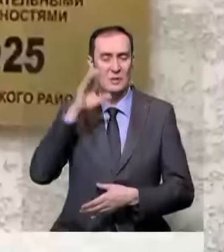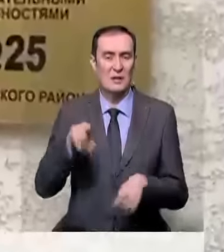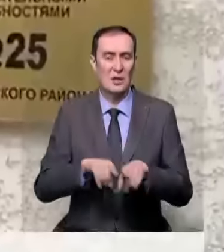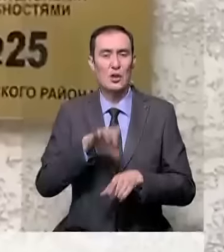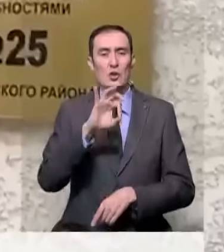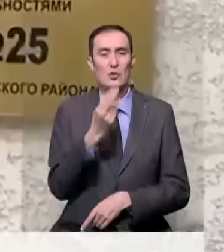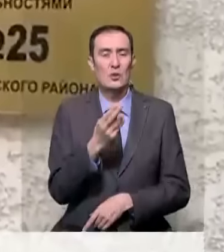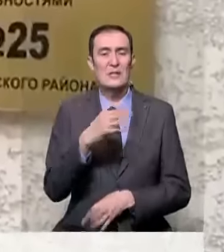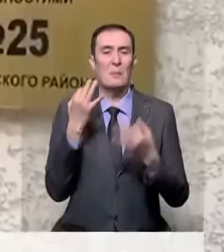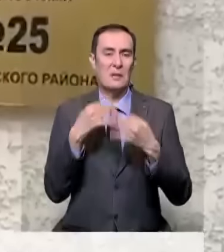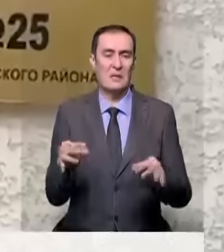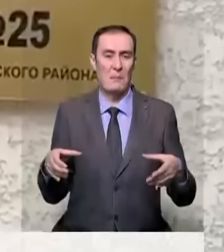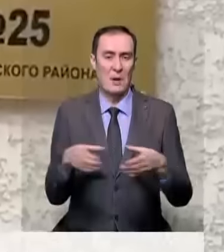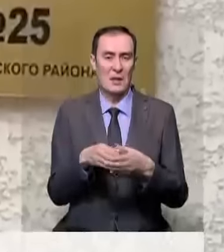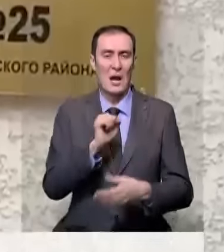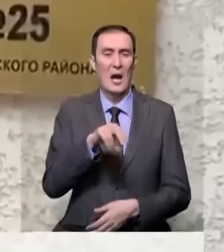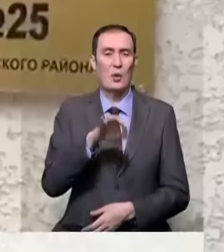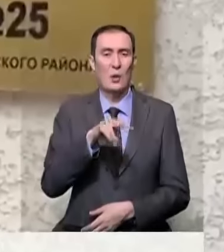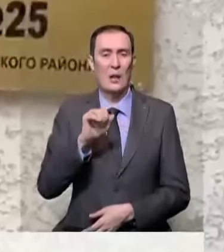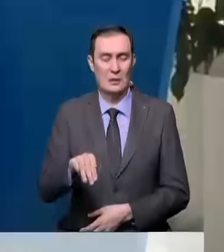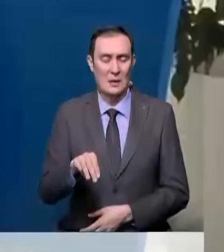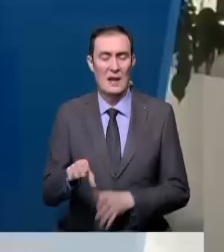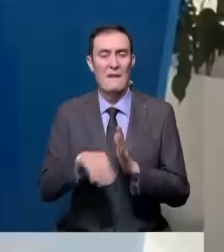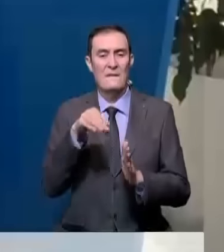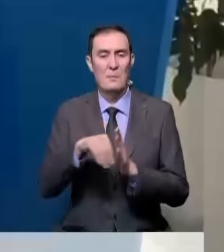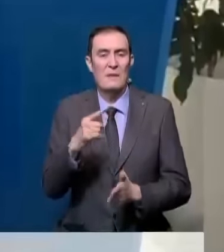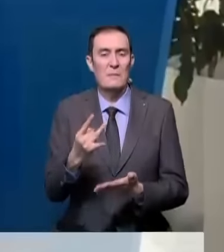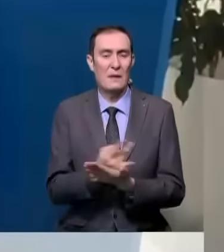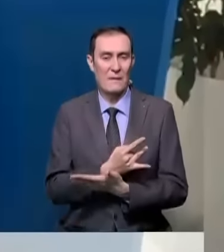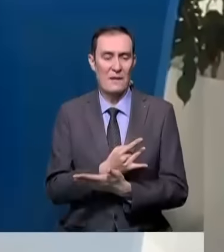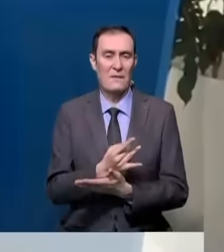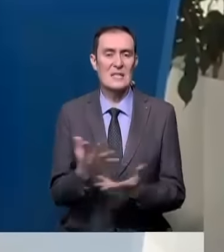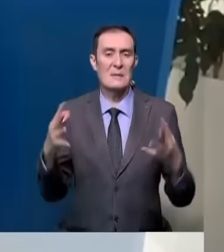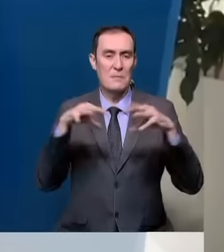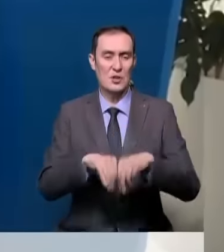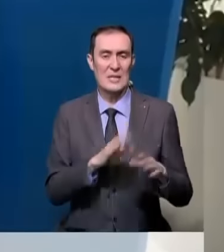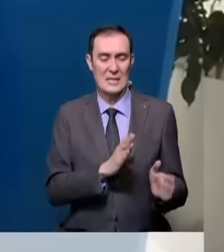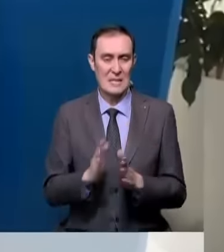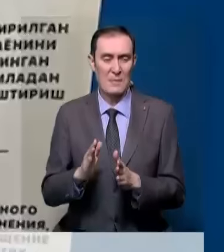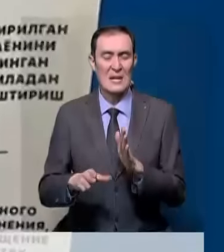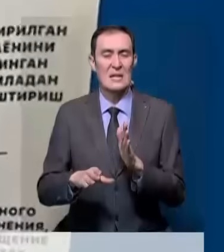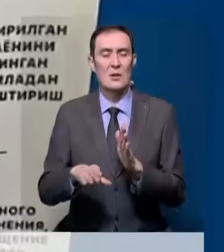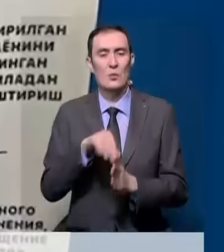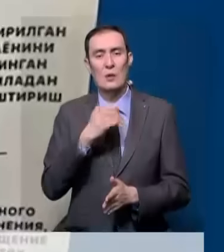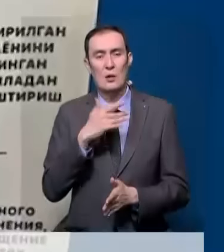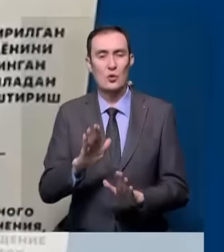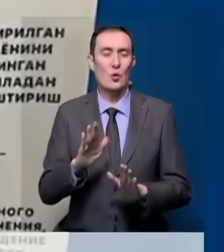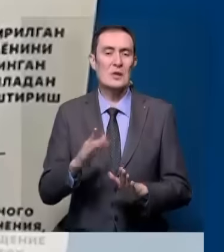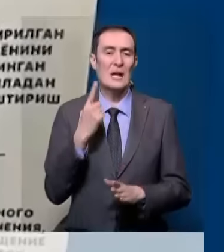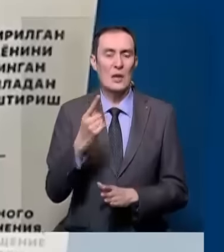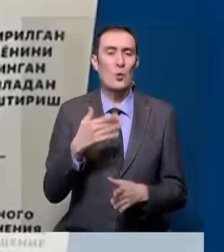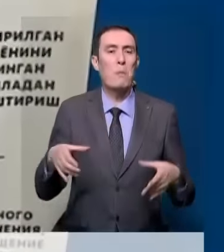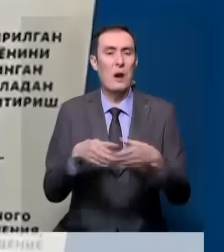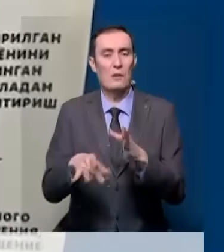и социал-демократическая партия Адолат. Выборы впервые проходят по смешанной системе. Избиратели голосуют не только за одну